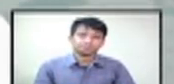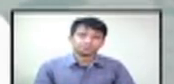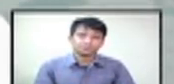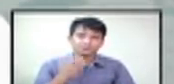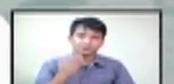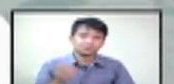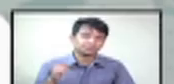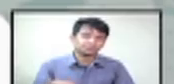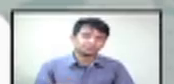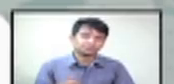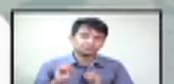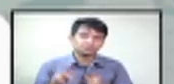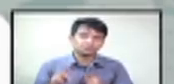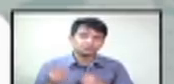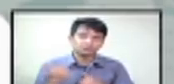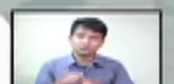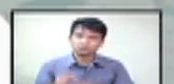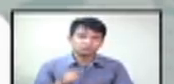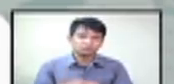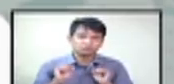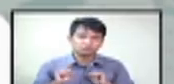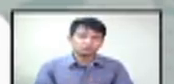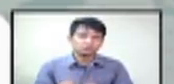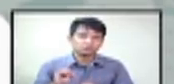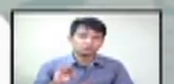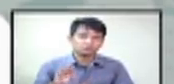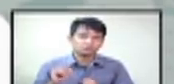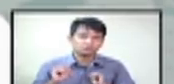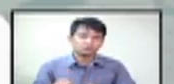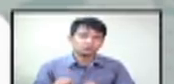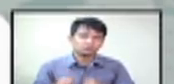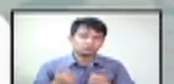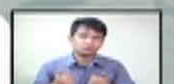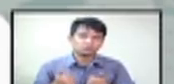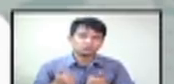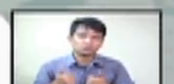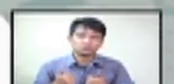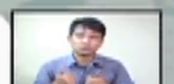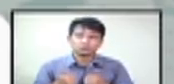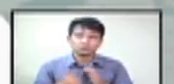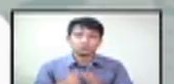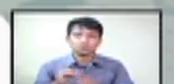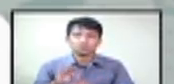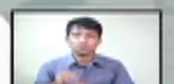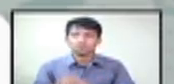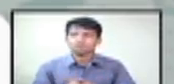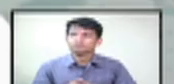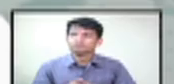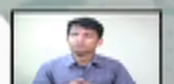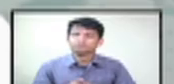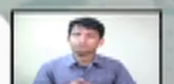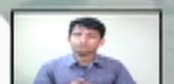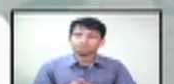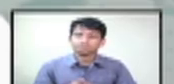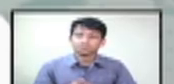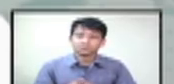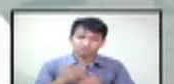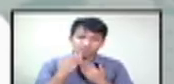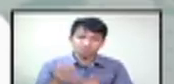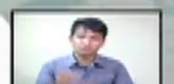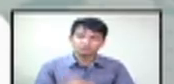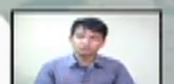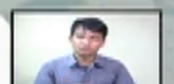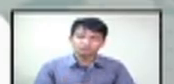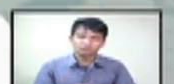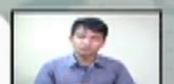Rapi. Sige, wala naman po, sir. Anytime, sir, basta kayo, basta mga OFW, sir. Mabuhay ho kayo, sir. Mabuhay ang ating mga OFW. Okay. Yes, sir. Maraming salamat po.